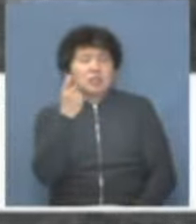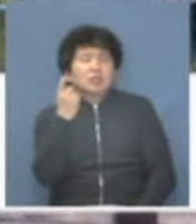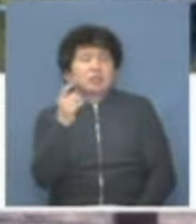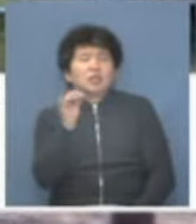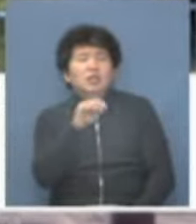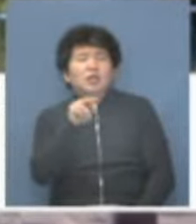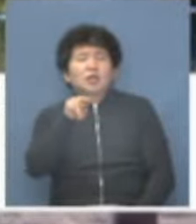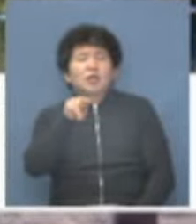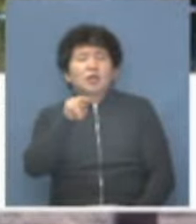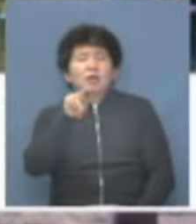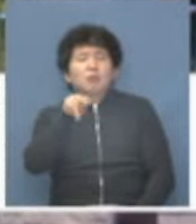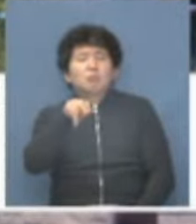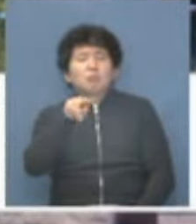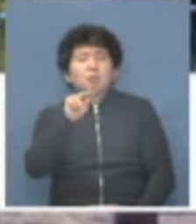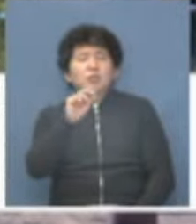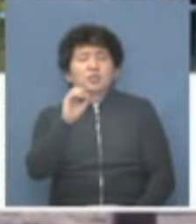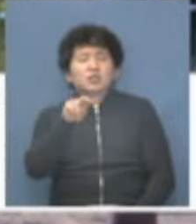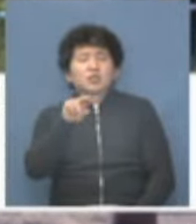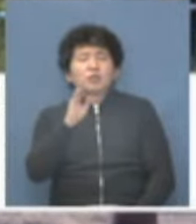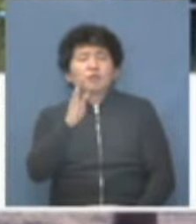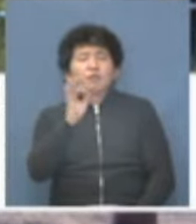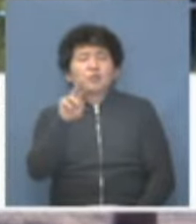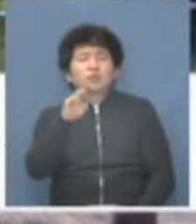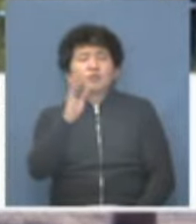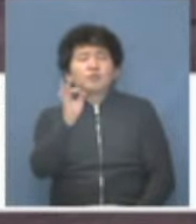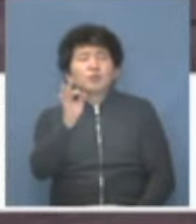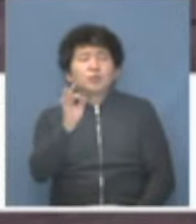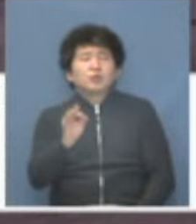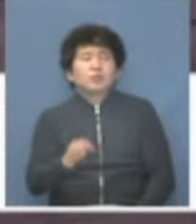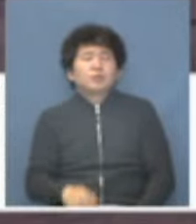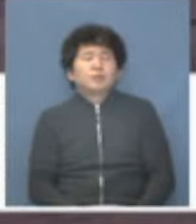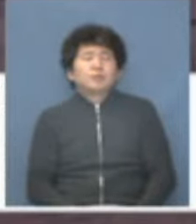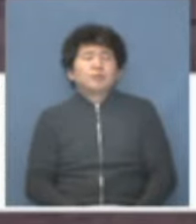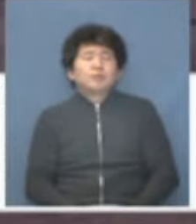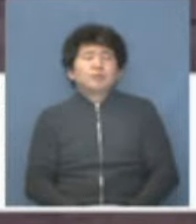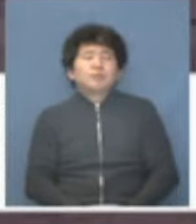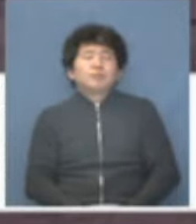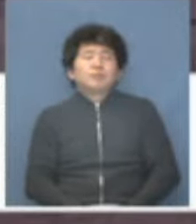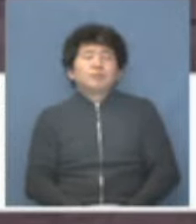пчеловодства. Алия Симбинова, Гульдана Айдаркызы, Асхат Ордубаев, Алтай Акпарат.